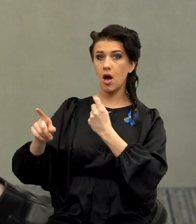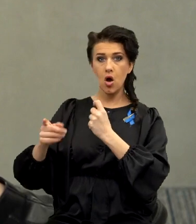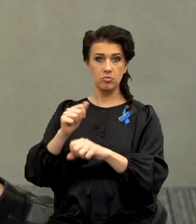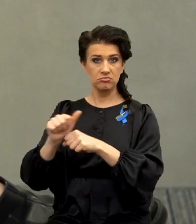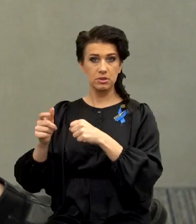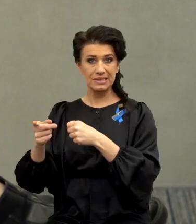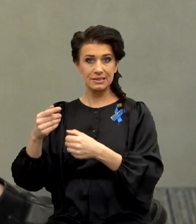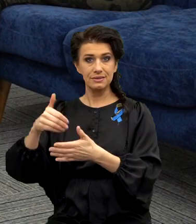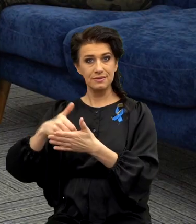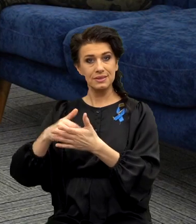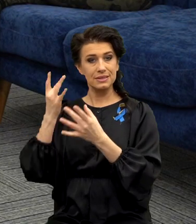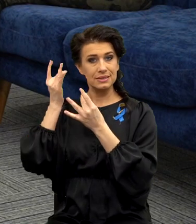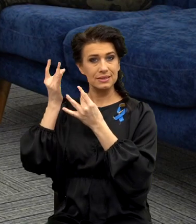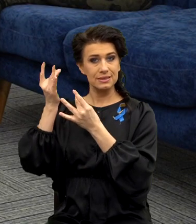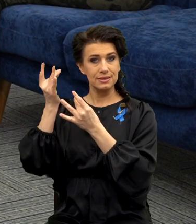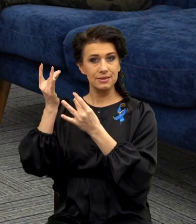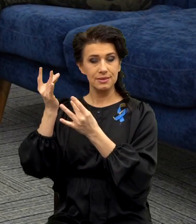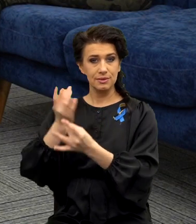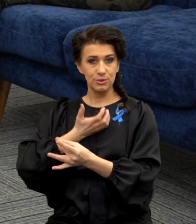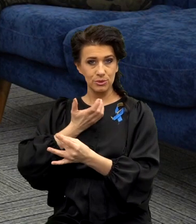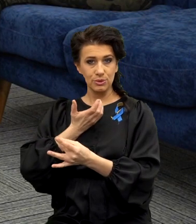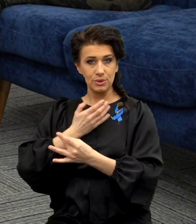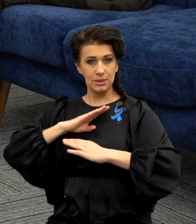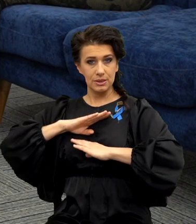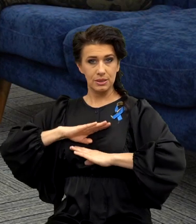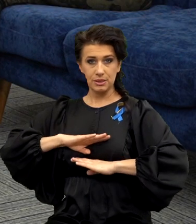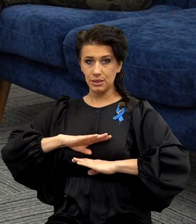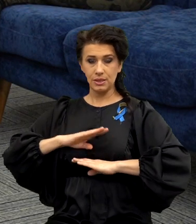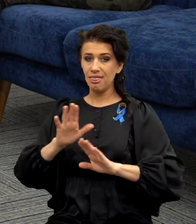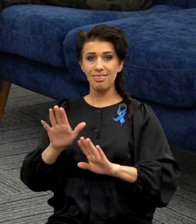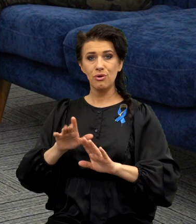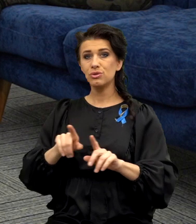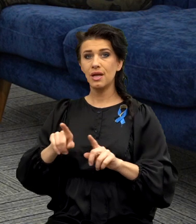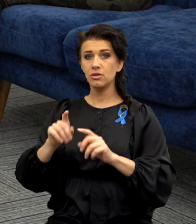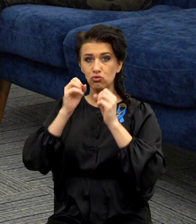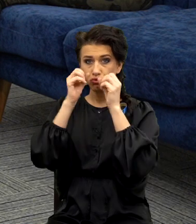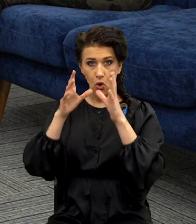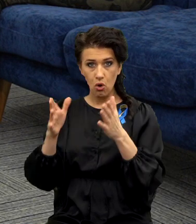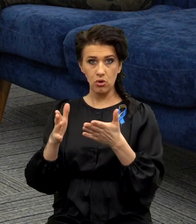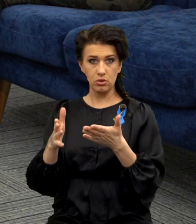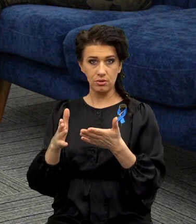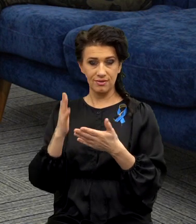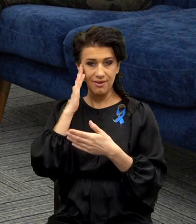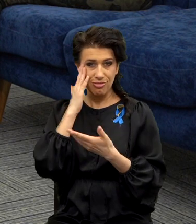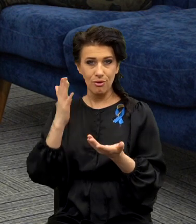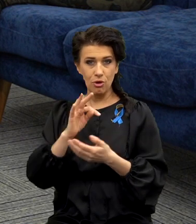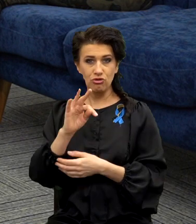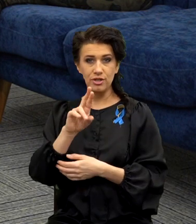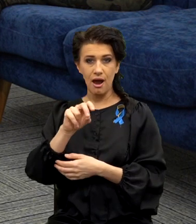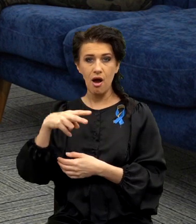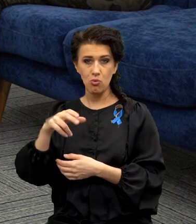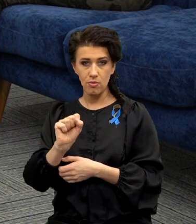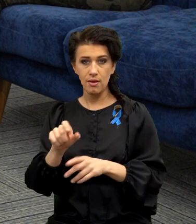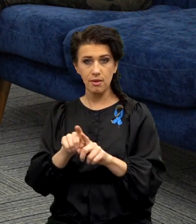się dzieje, że to nie oznacza, że ta osoba nie jest w szoku, nie przeżywa traumy. Oczywiście, że tak.